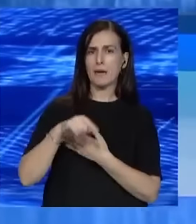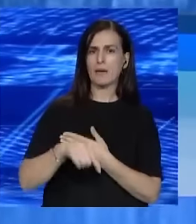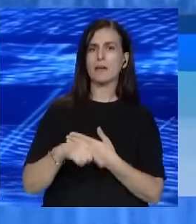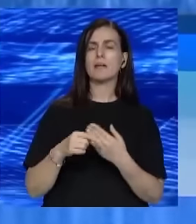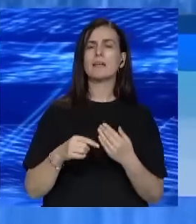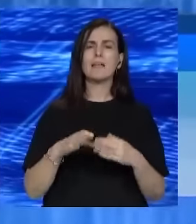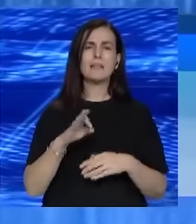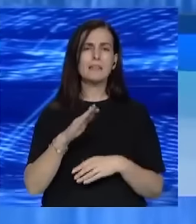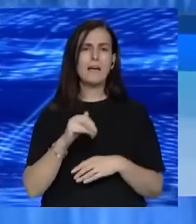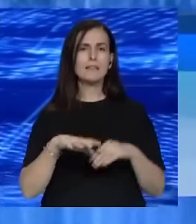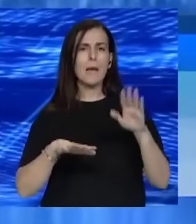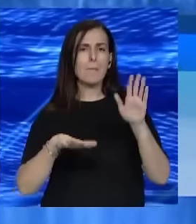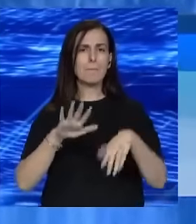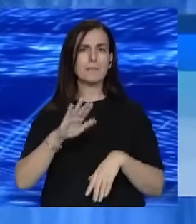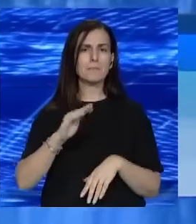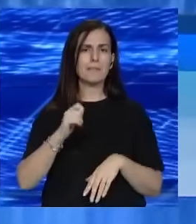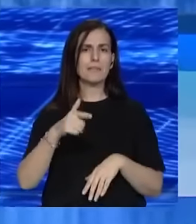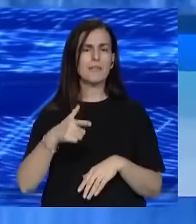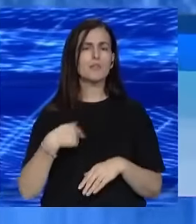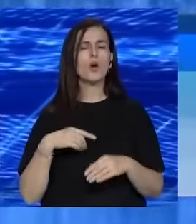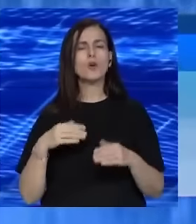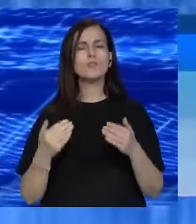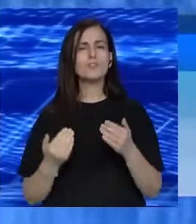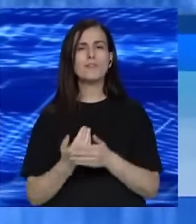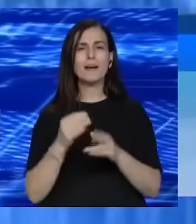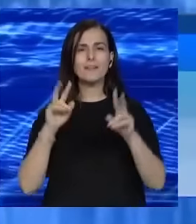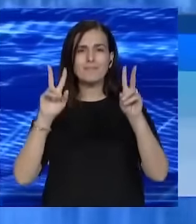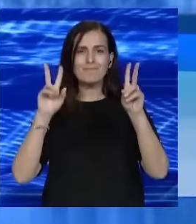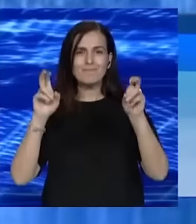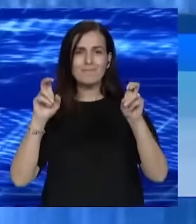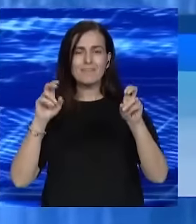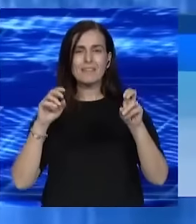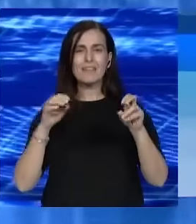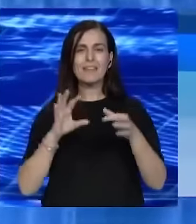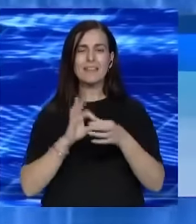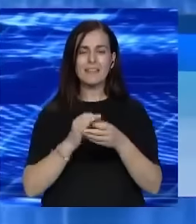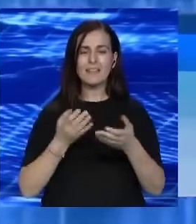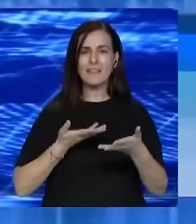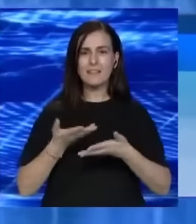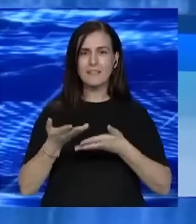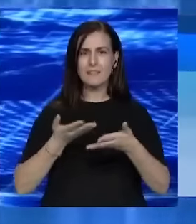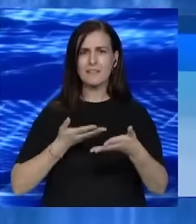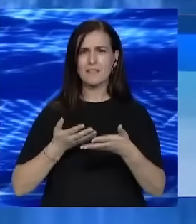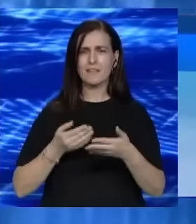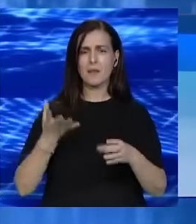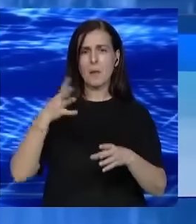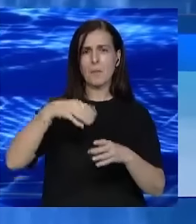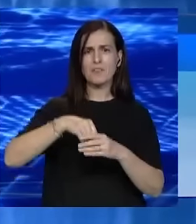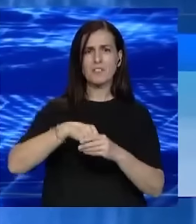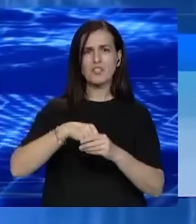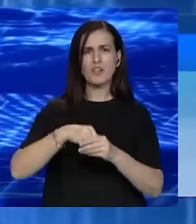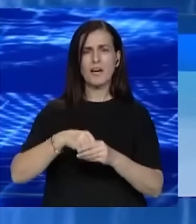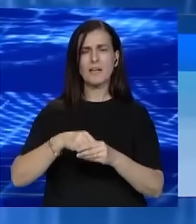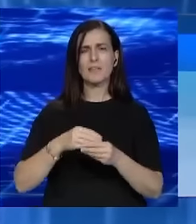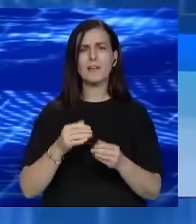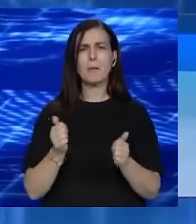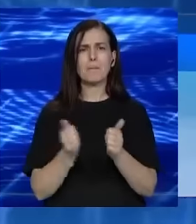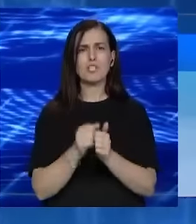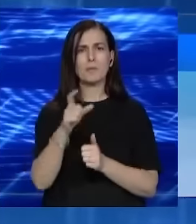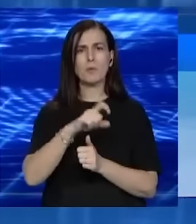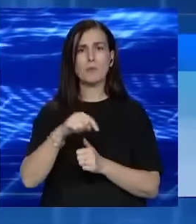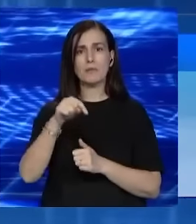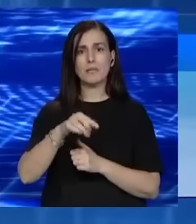çelë në datën 15 tetor kapitujt e parë të negociatave për antarësim në Bashkimin Evropian, duke e dhënë fund një